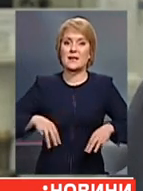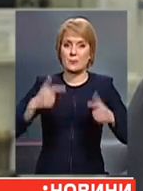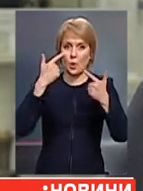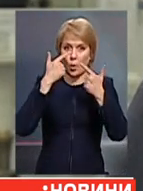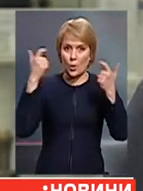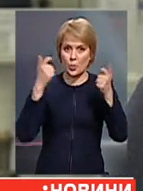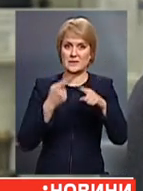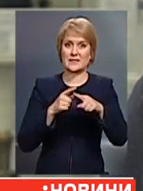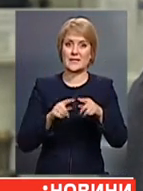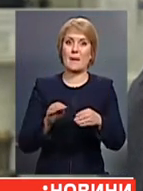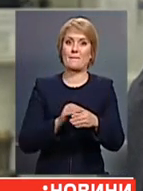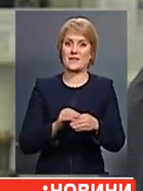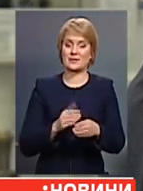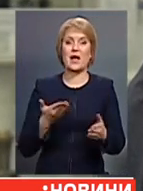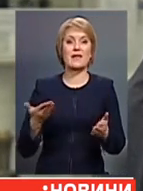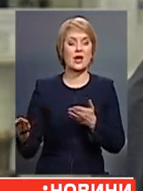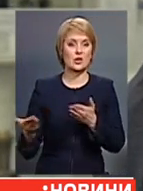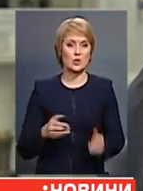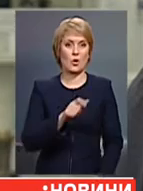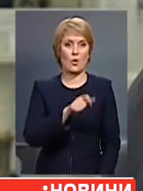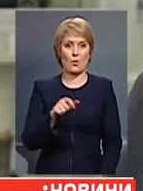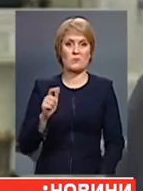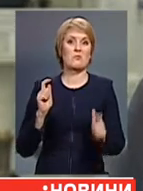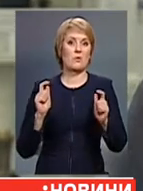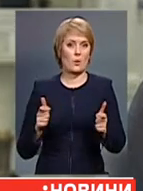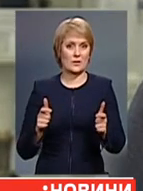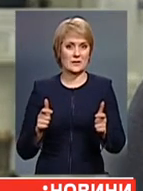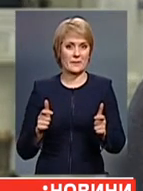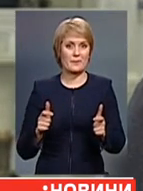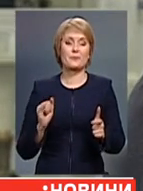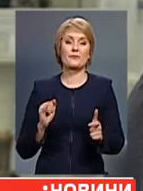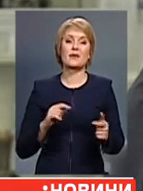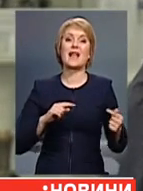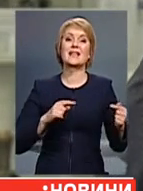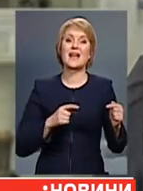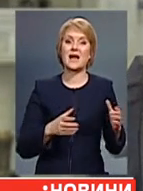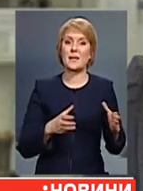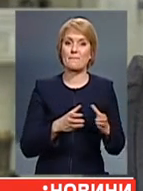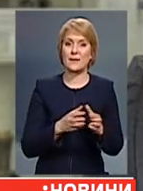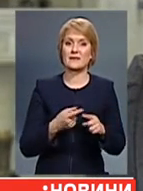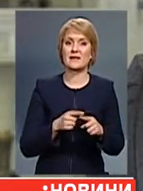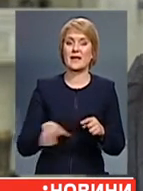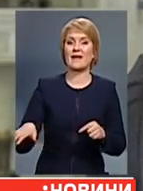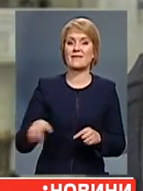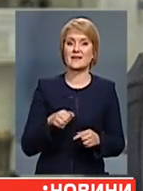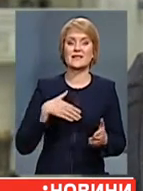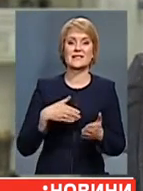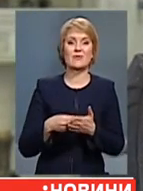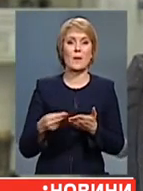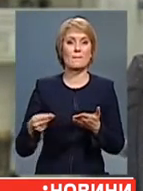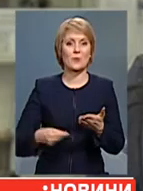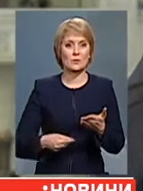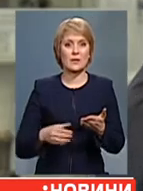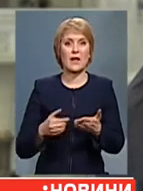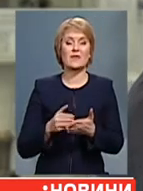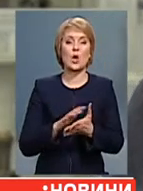вони погодяться. І також він додав, що стосовно радикальної партії, яка відкликала свої підписи під коаліційну угоду, говорить про те,